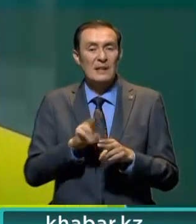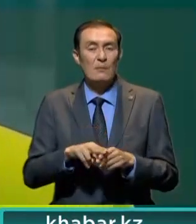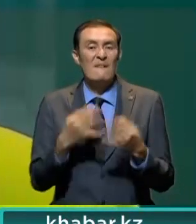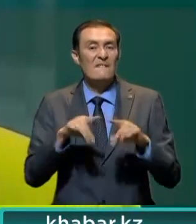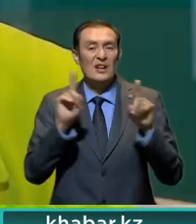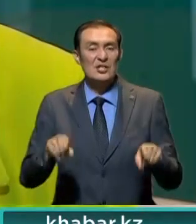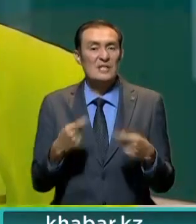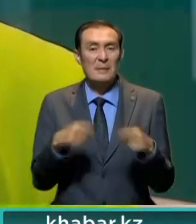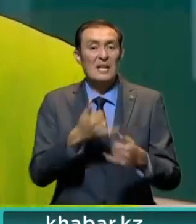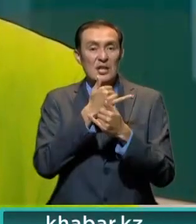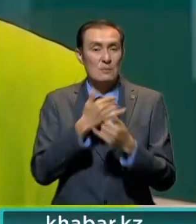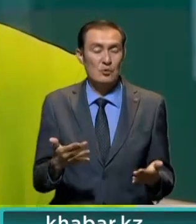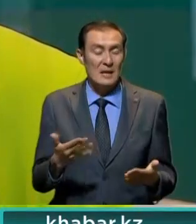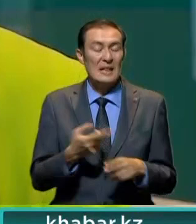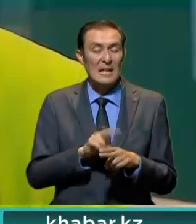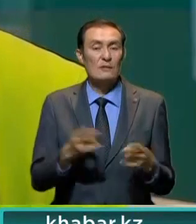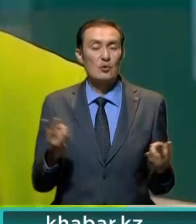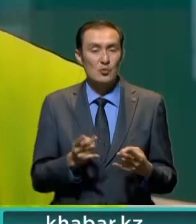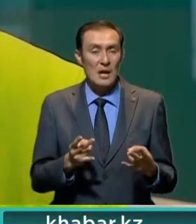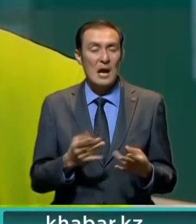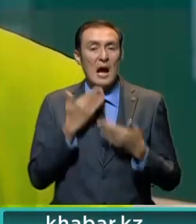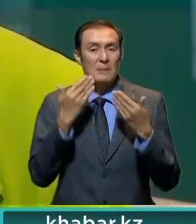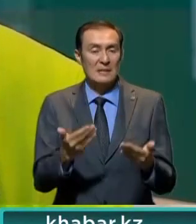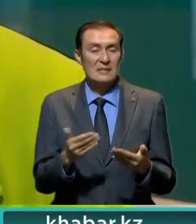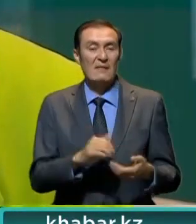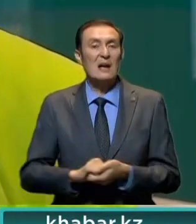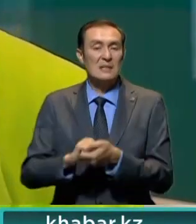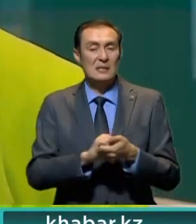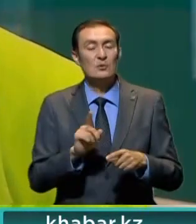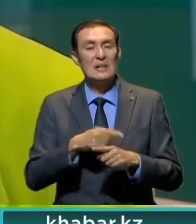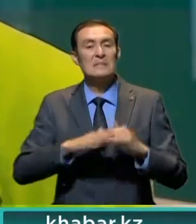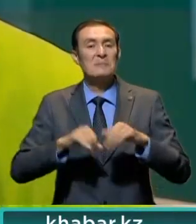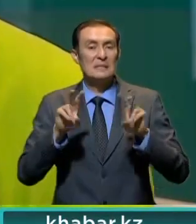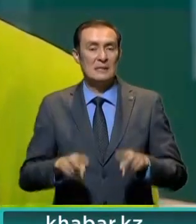не продаются. Для этого вам необходимо просто обратиться либо в ассоциацию, либо к специалисту.